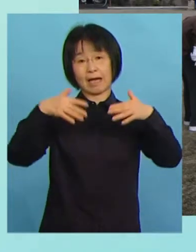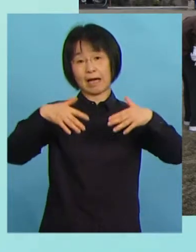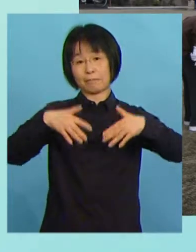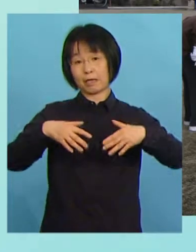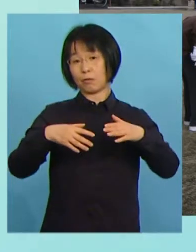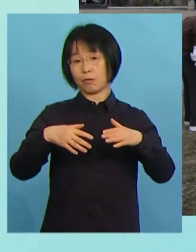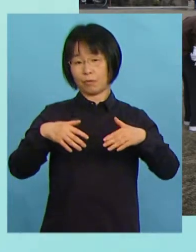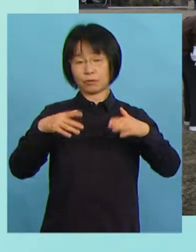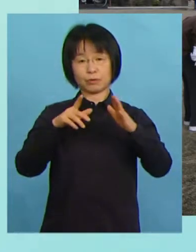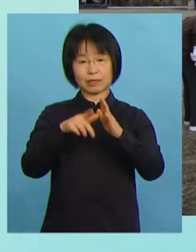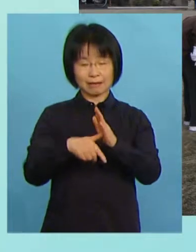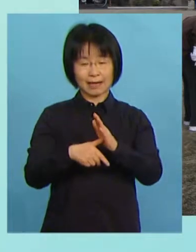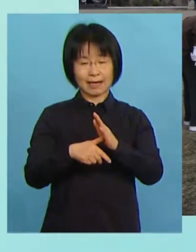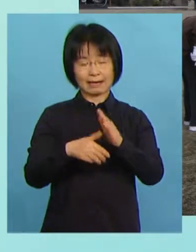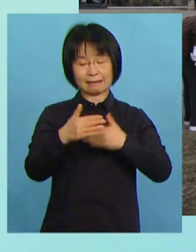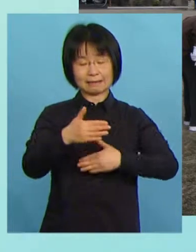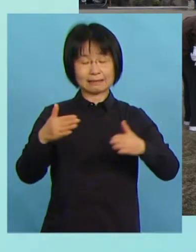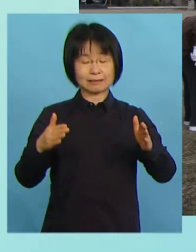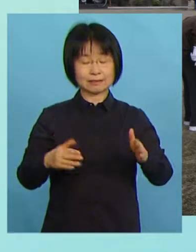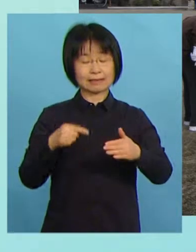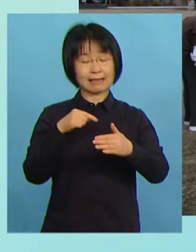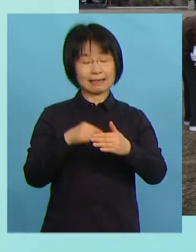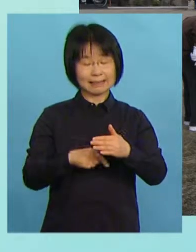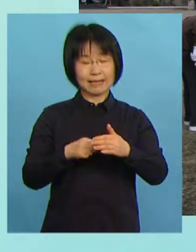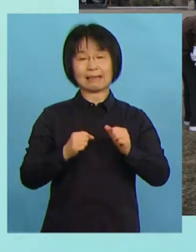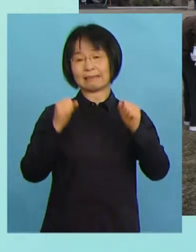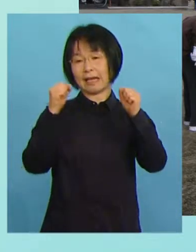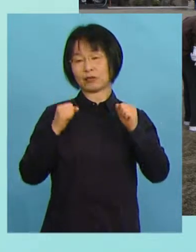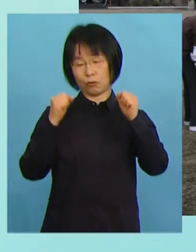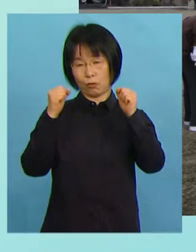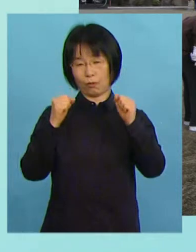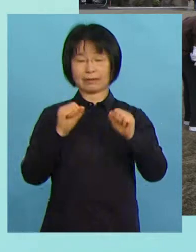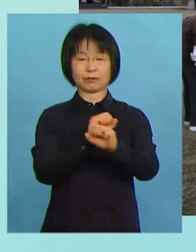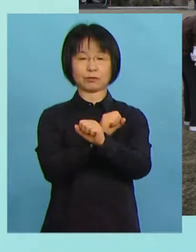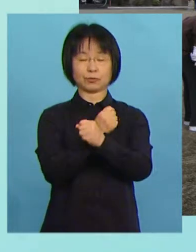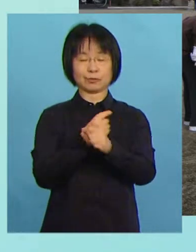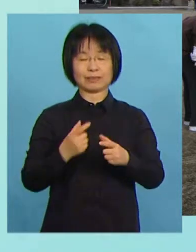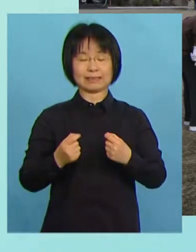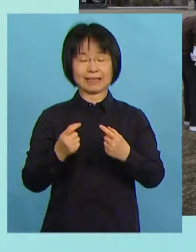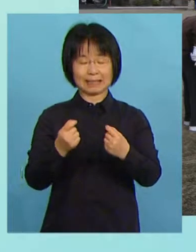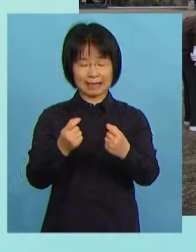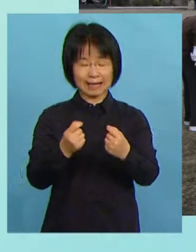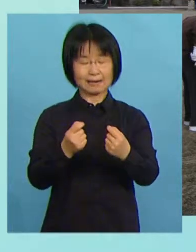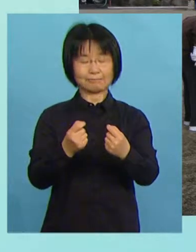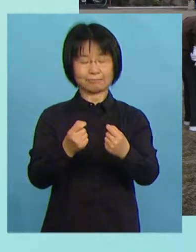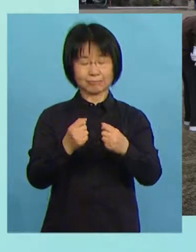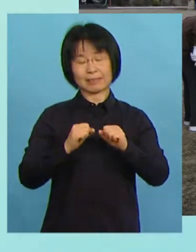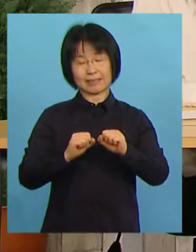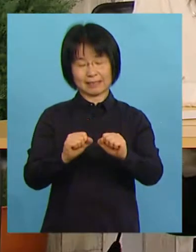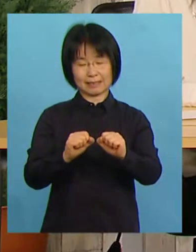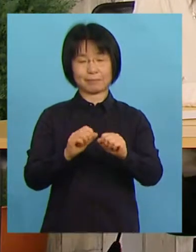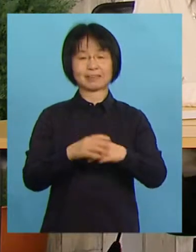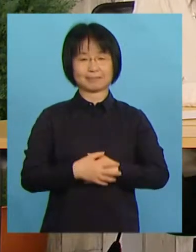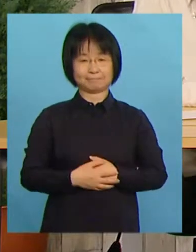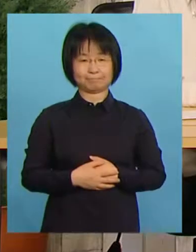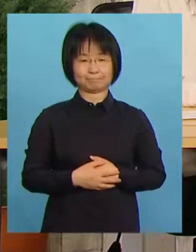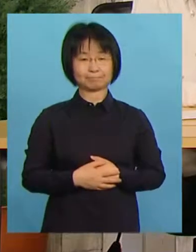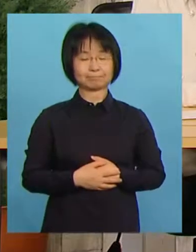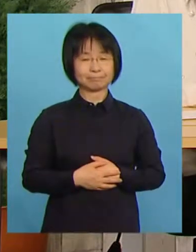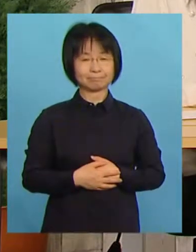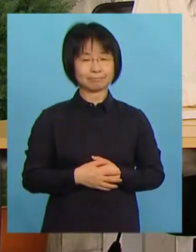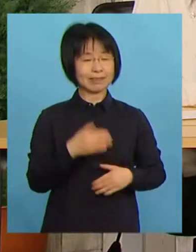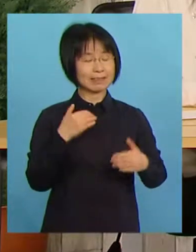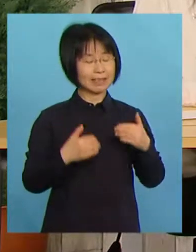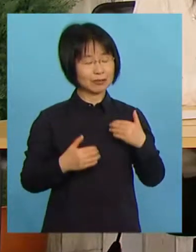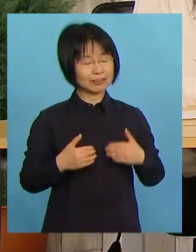には室内で体操するなど工夫して週1回の活動を継続されています。 なるほど、楽しくて体